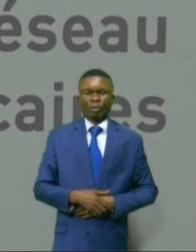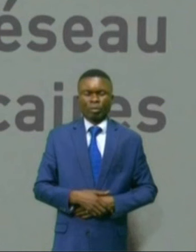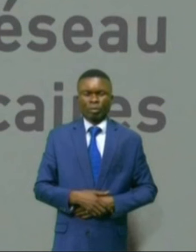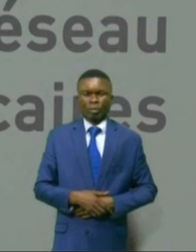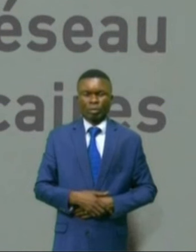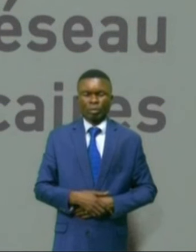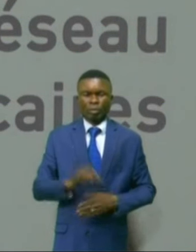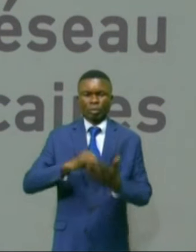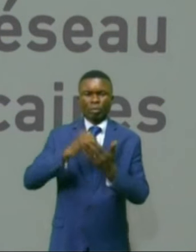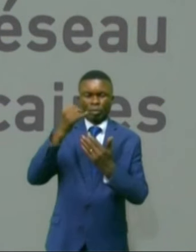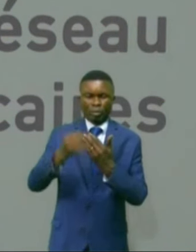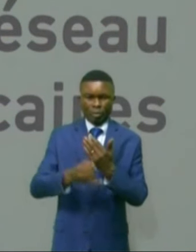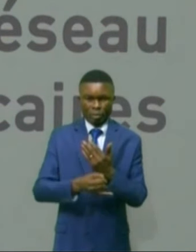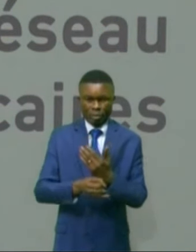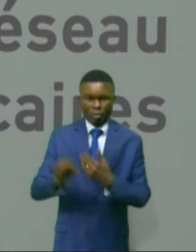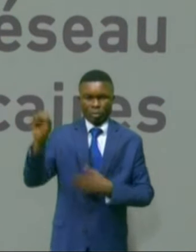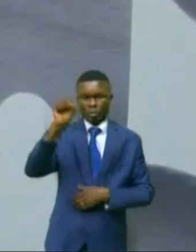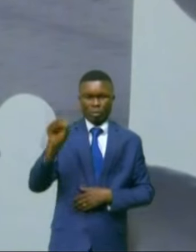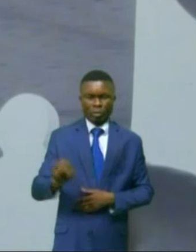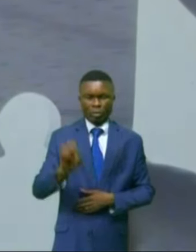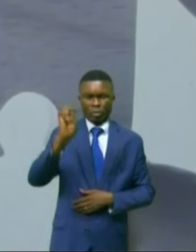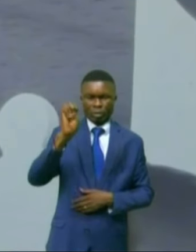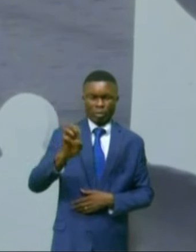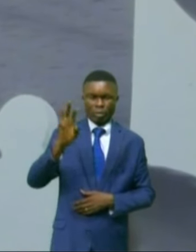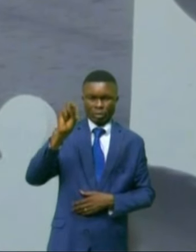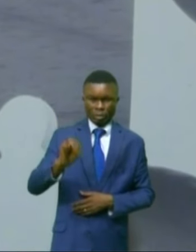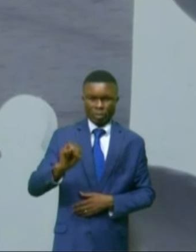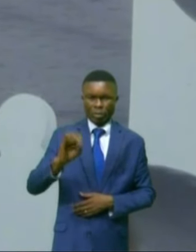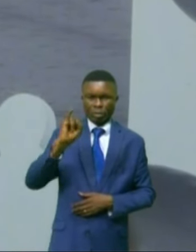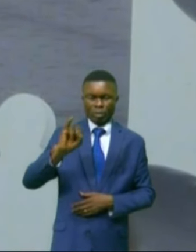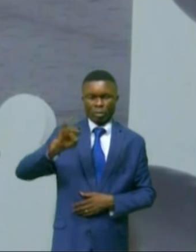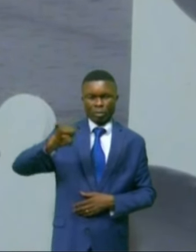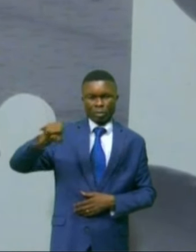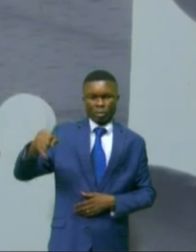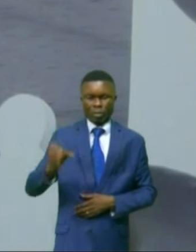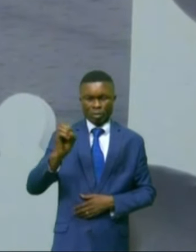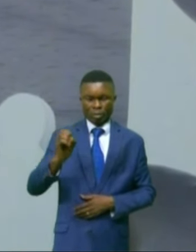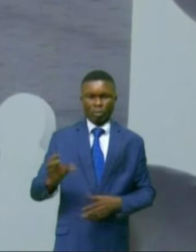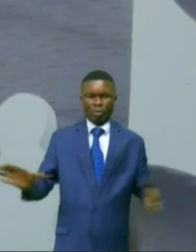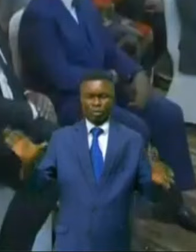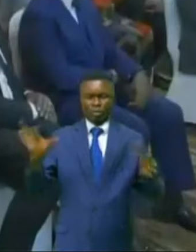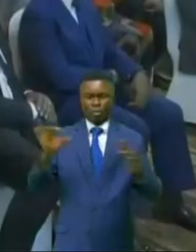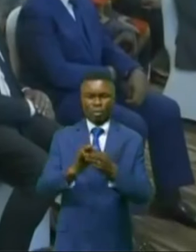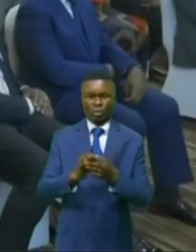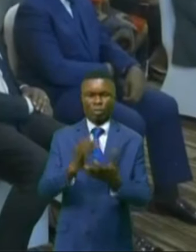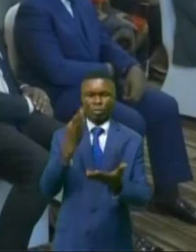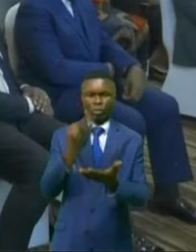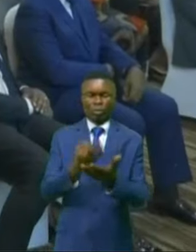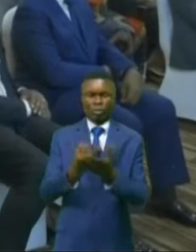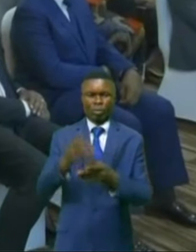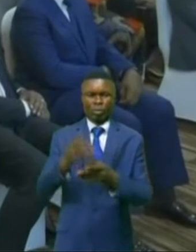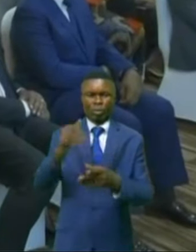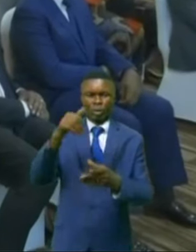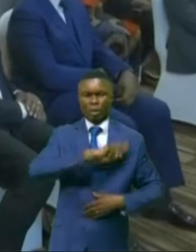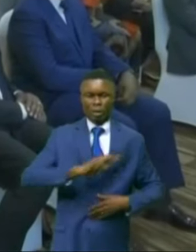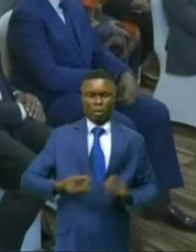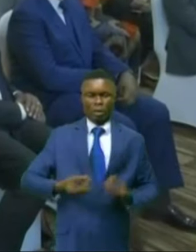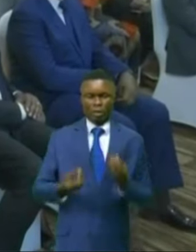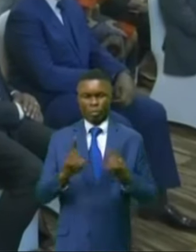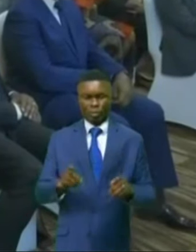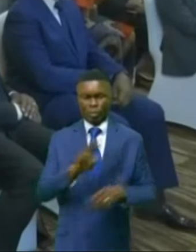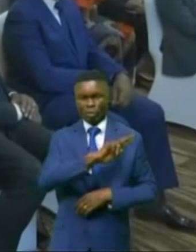Le projet se mijote depuis 2016. Il faut une inclusion financière de la République démocratique du Congo. C'est plus en